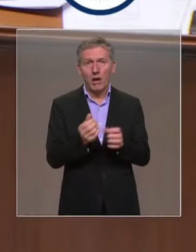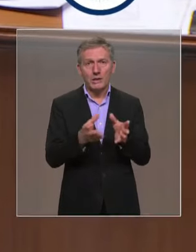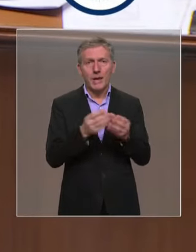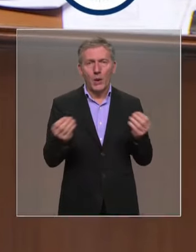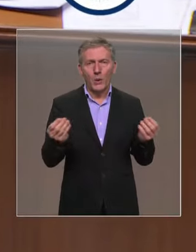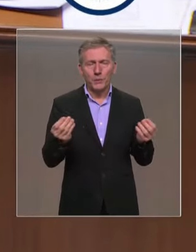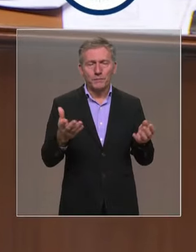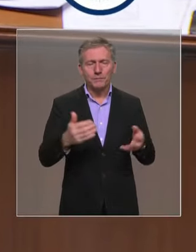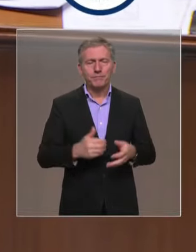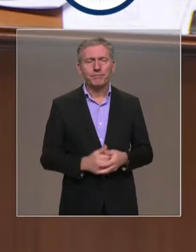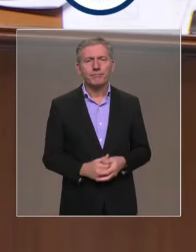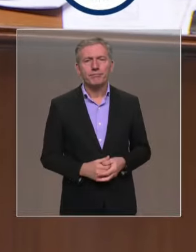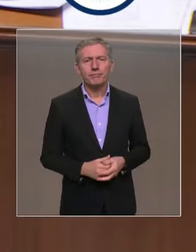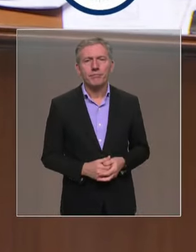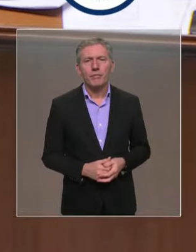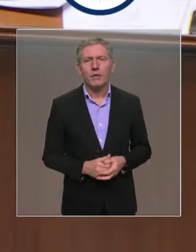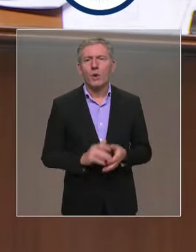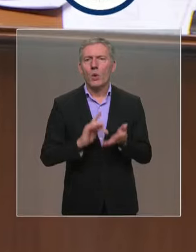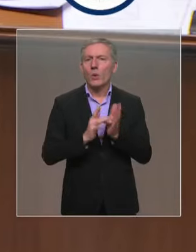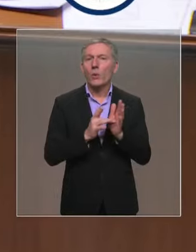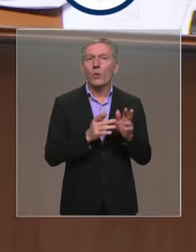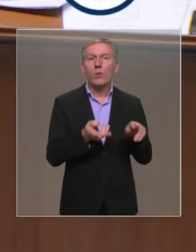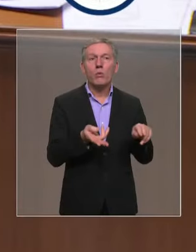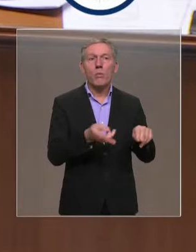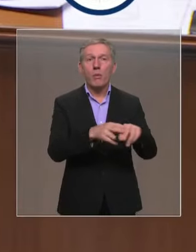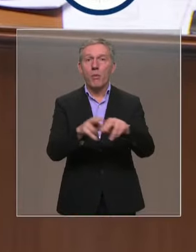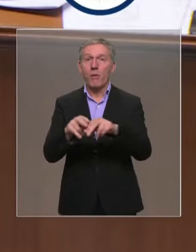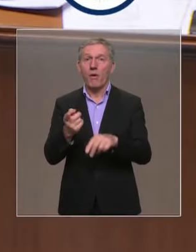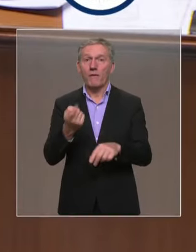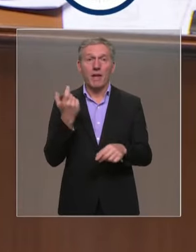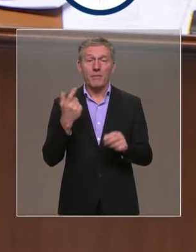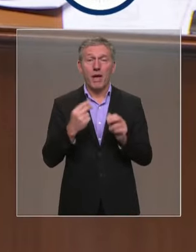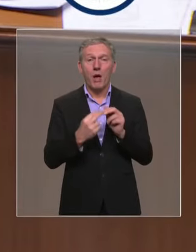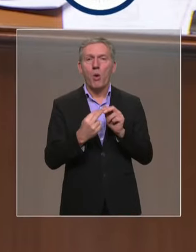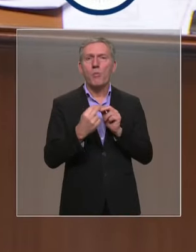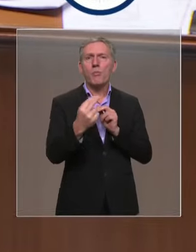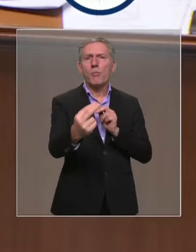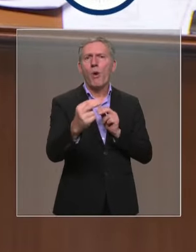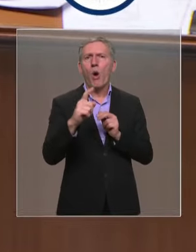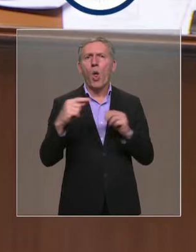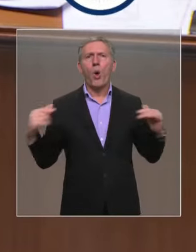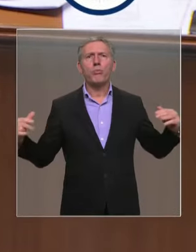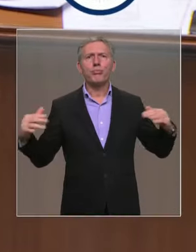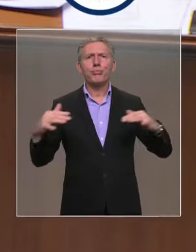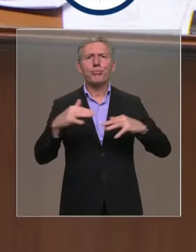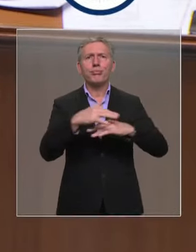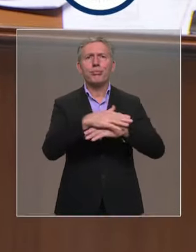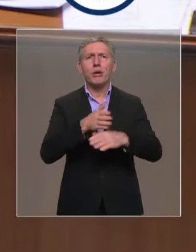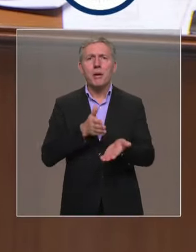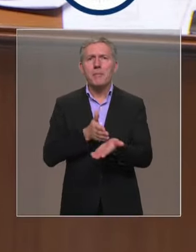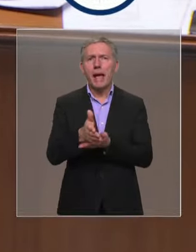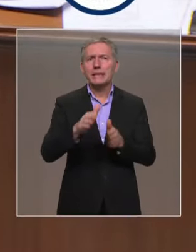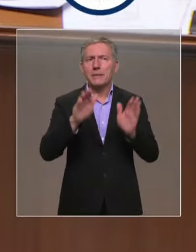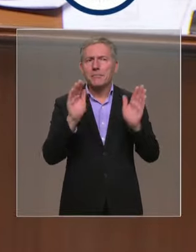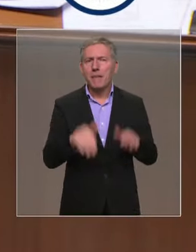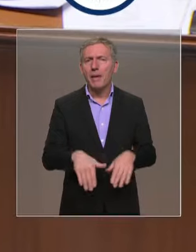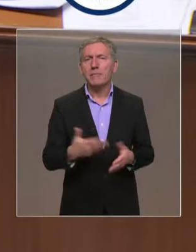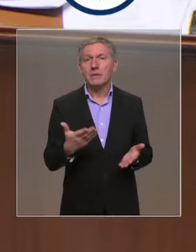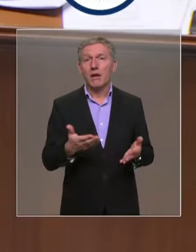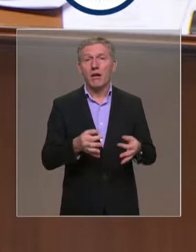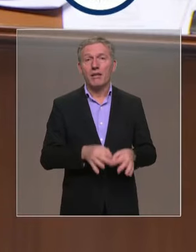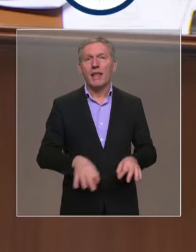disparu. Tous ces décès ont été liés à des franchissements de ponts submersibles. Sur ce territoire, ça